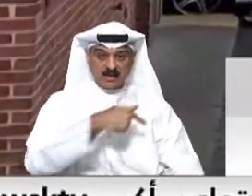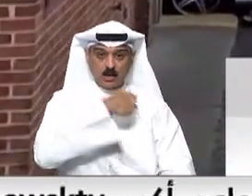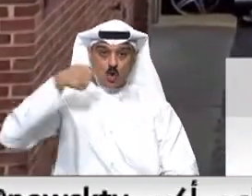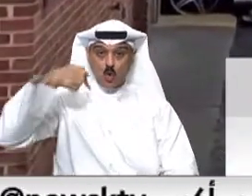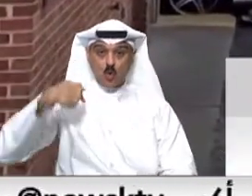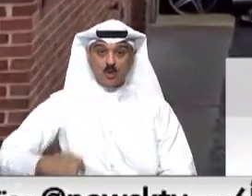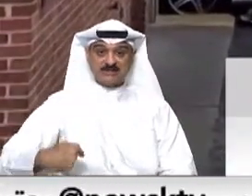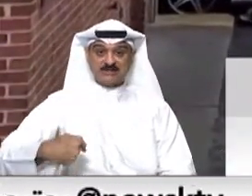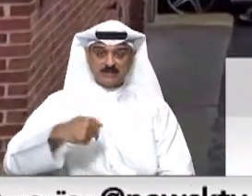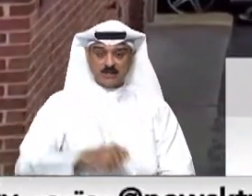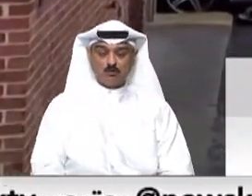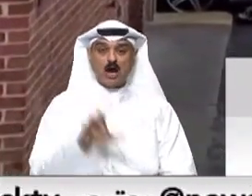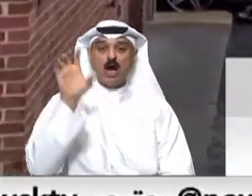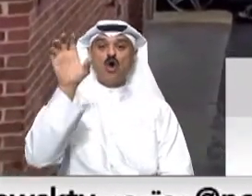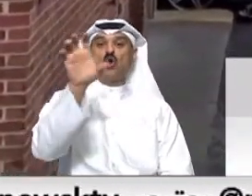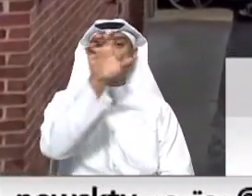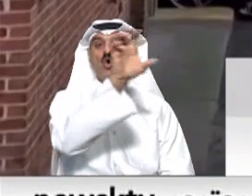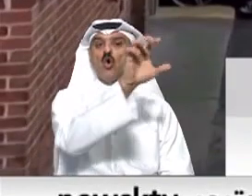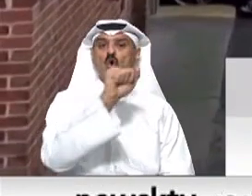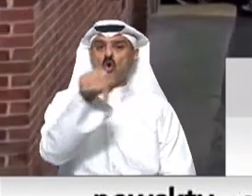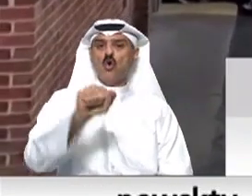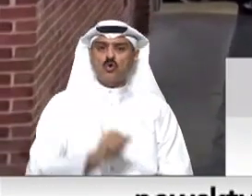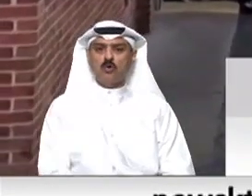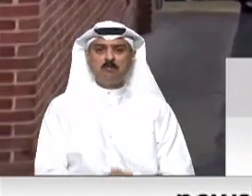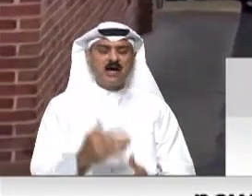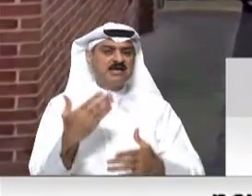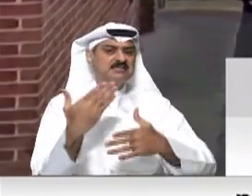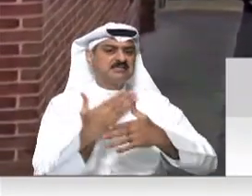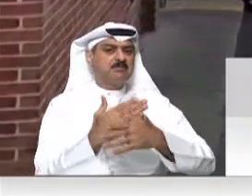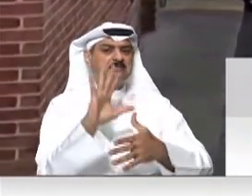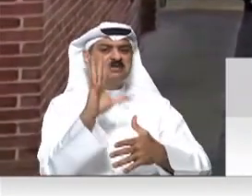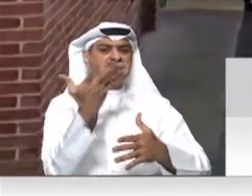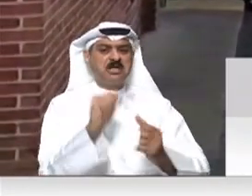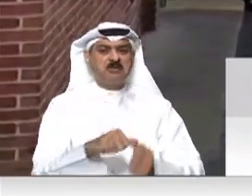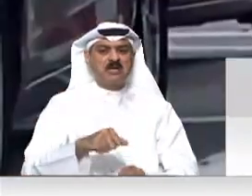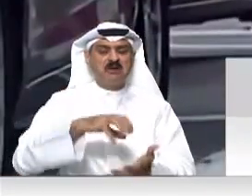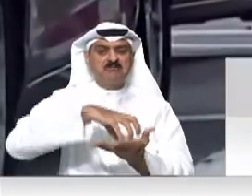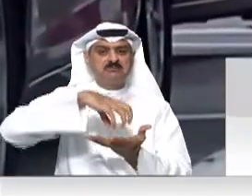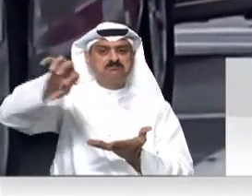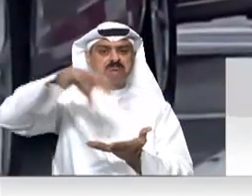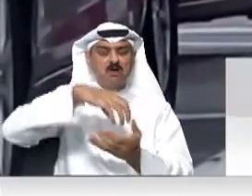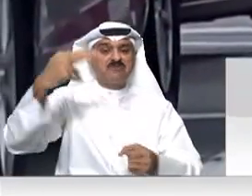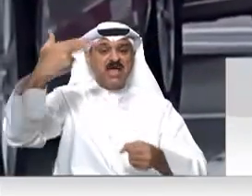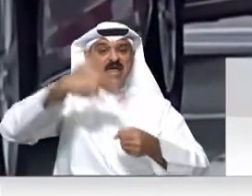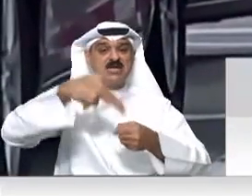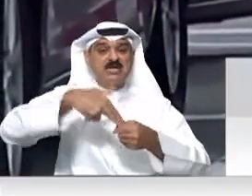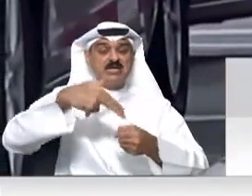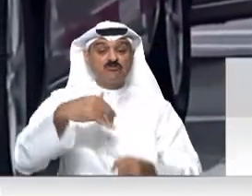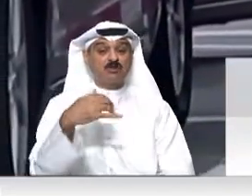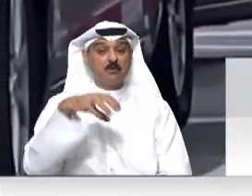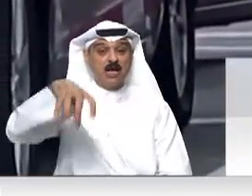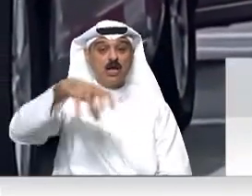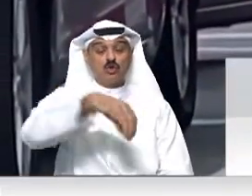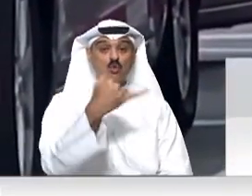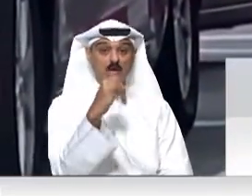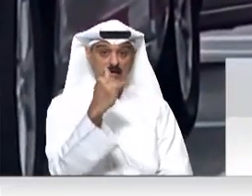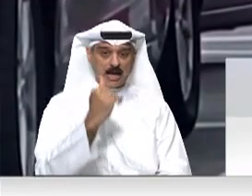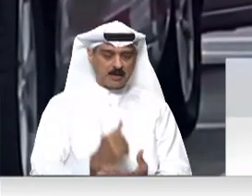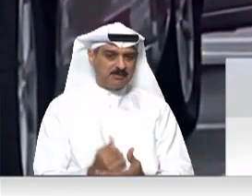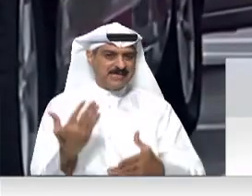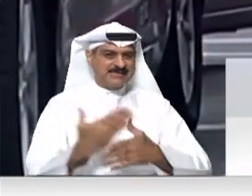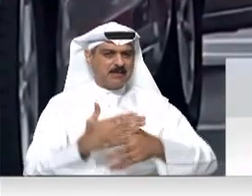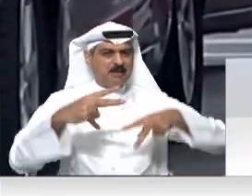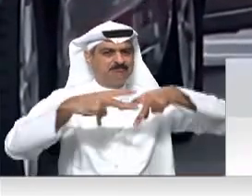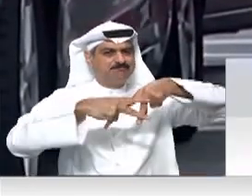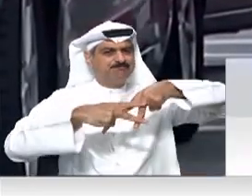وكذلك في اوروبا وذلك وسط مخاوف من احتمال تعطل امدادات الخام من الشرق الاوسط بسبب عدوان الاحتلال